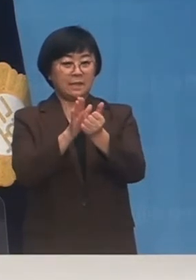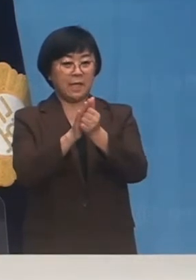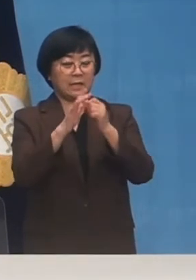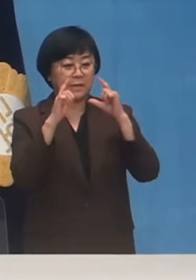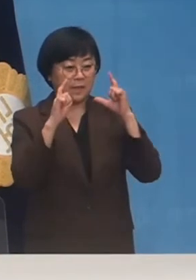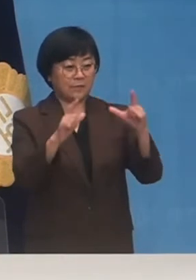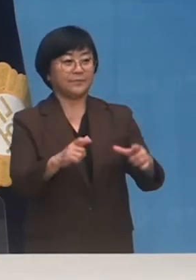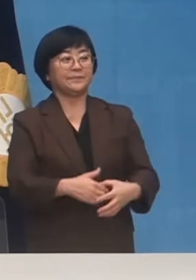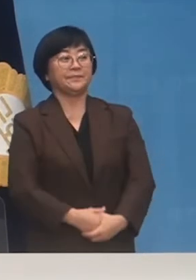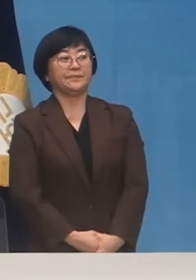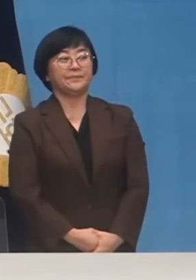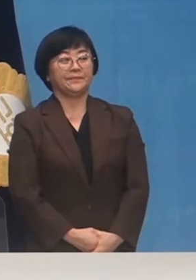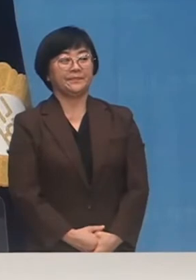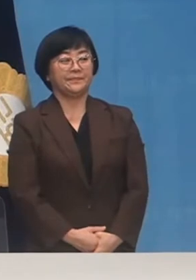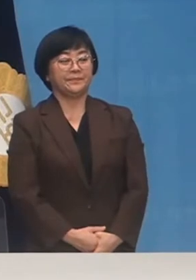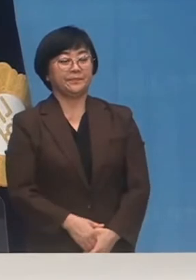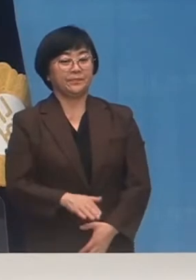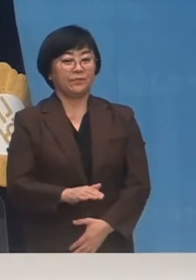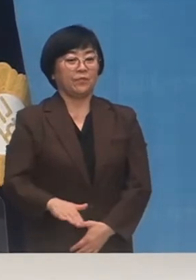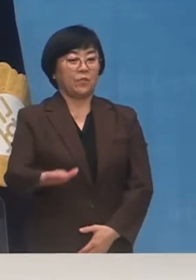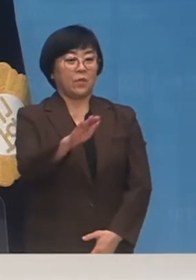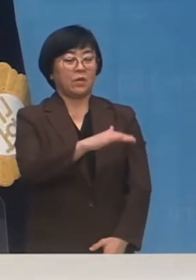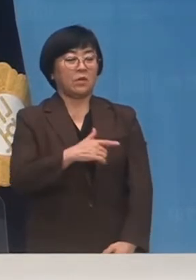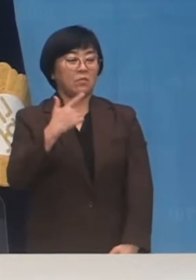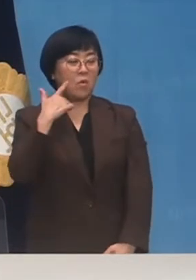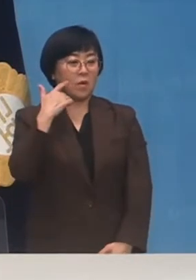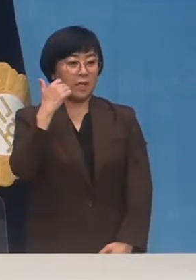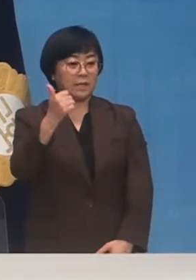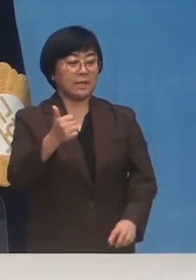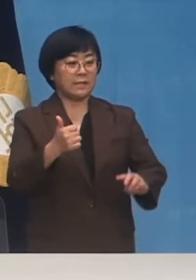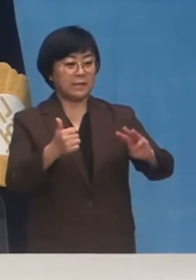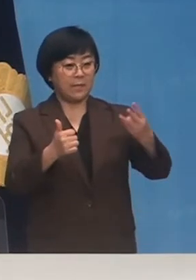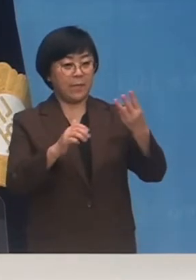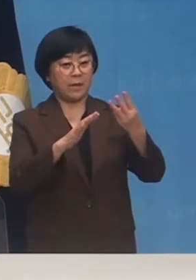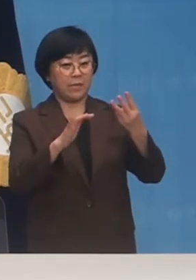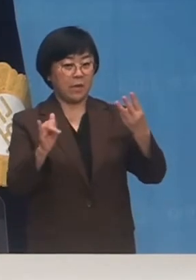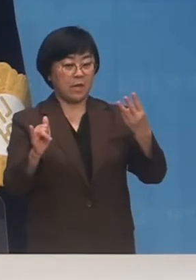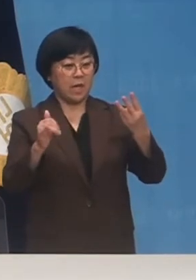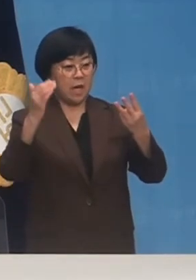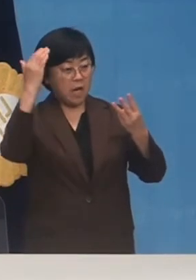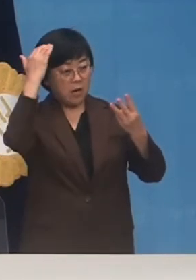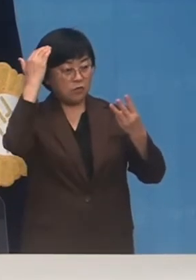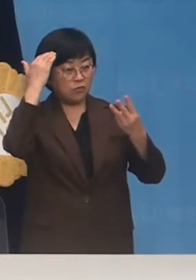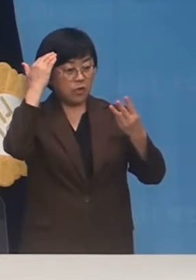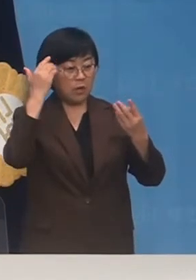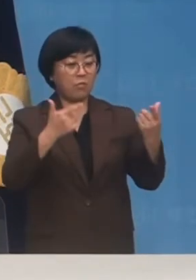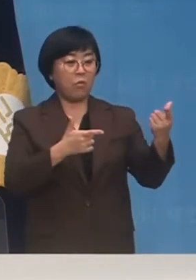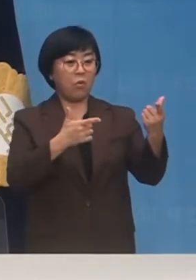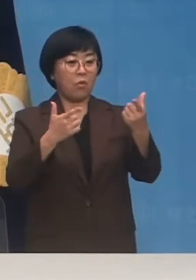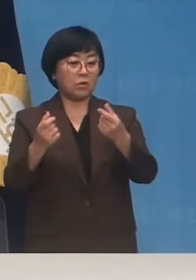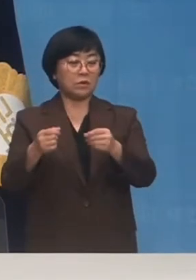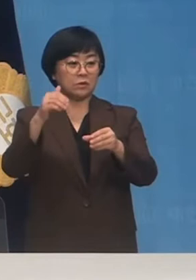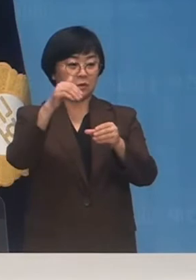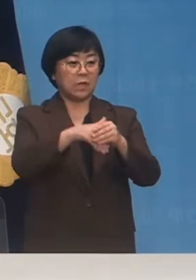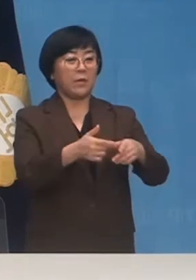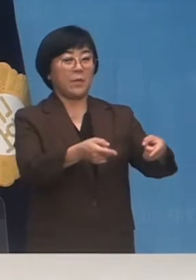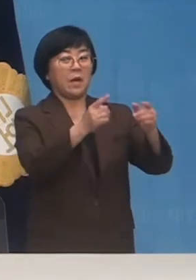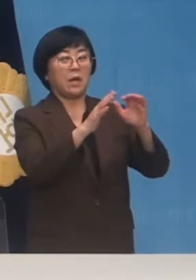지지한다. 우리 목회자 300여 명은 대한민국 모든 유권자에게